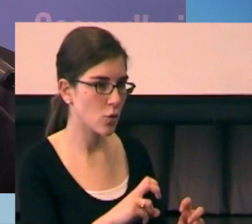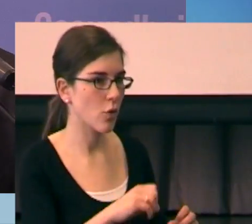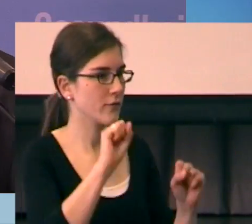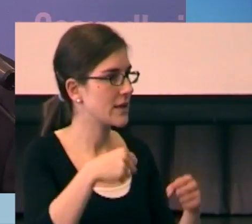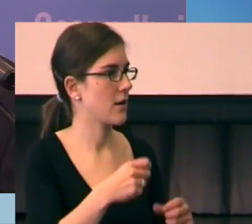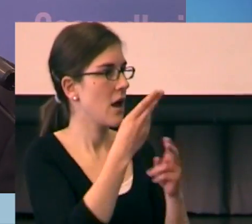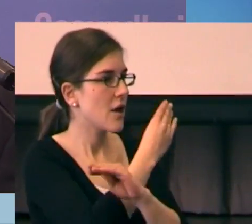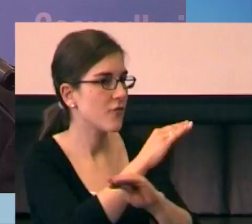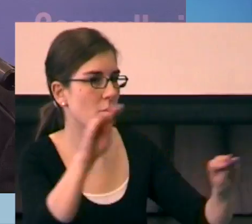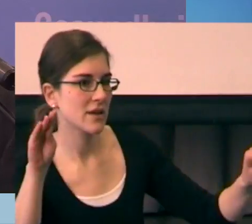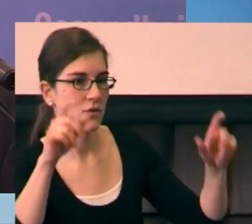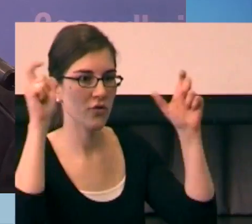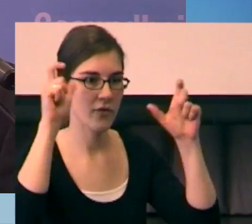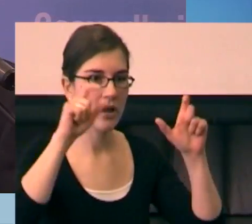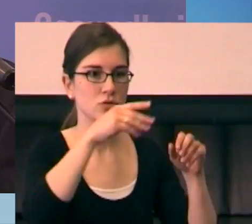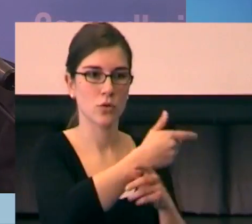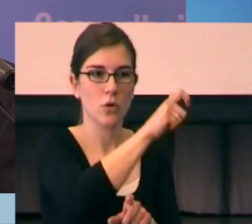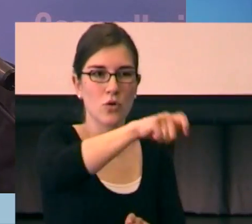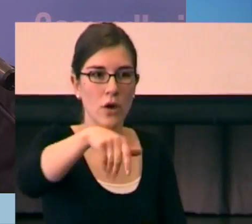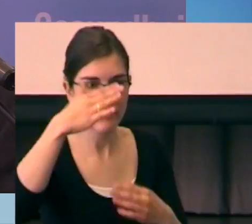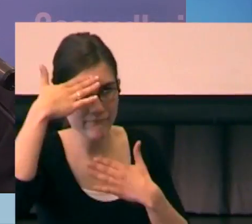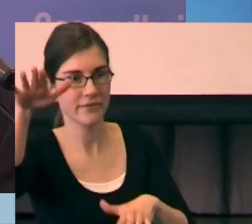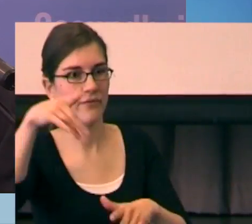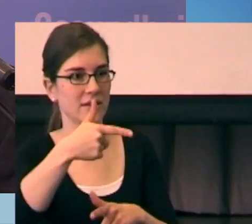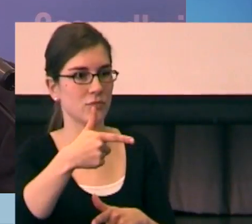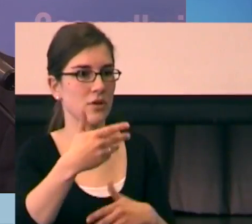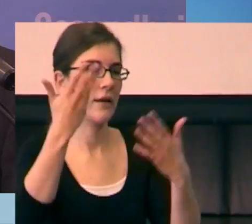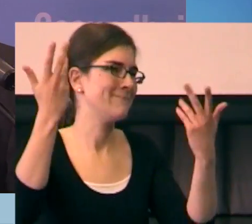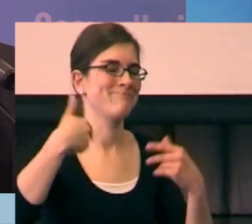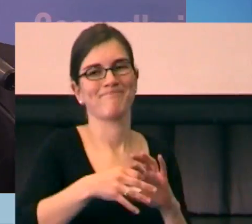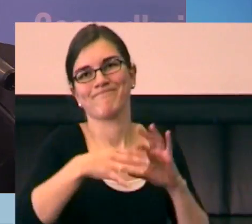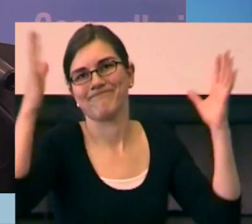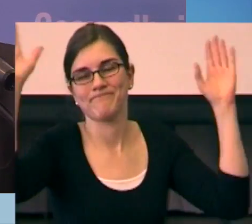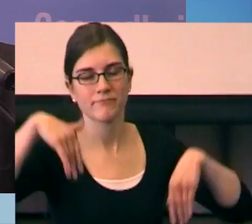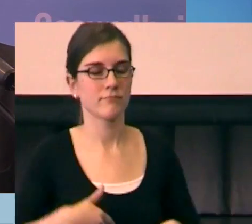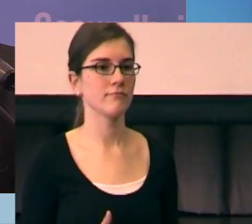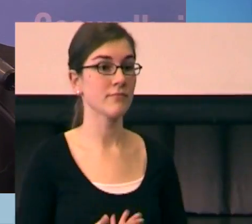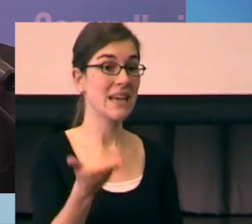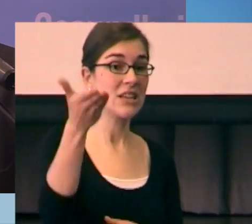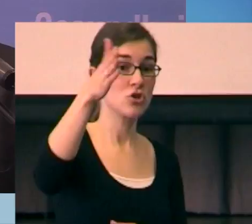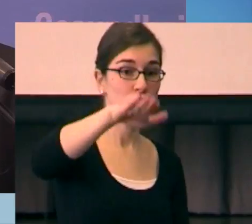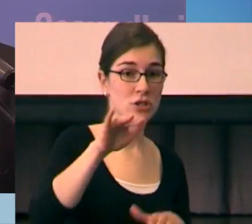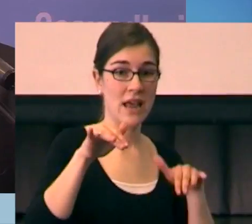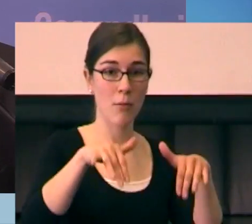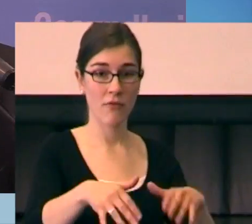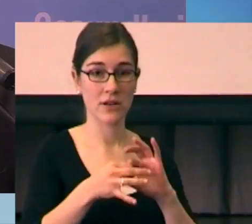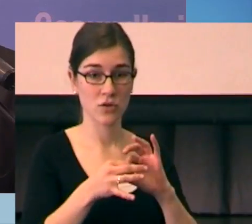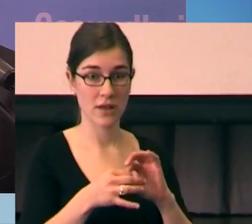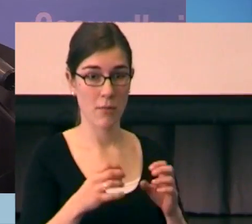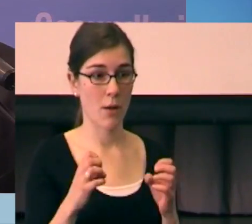dass es vielleicht bessere Untersuchungsmethoden gibt, darüber kann man dann sicherlich streiten. Sterbefälle, Sterbefälle, die auf das